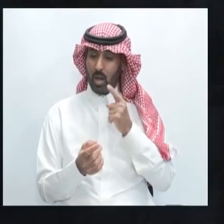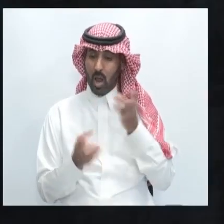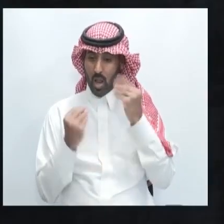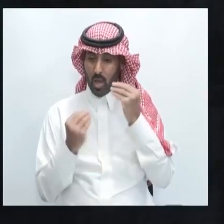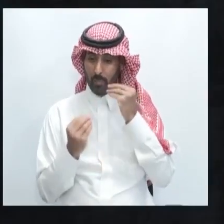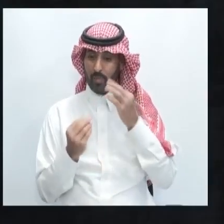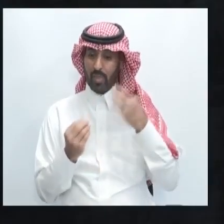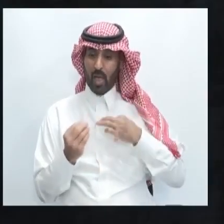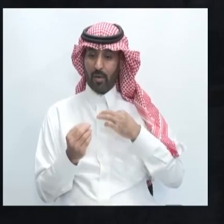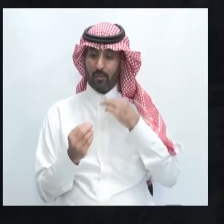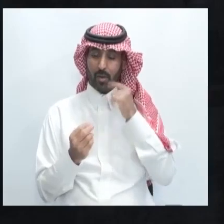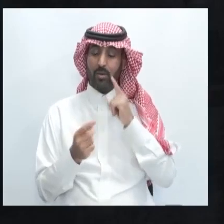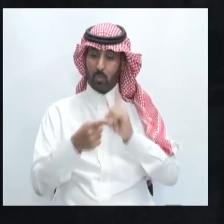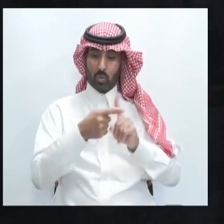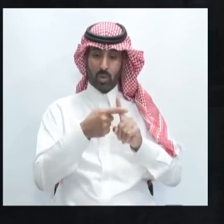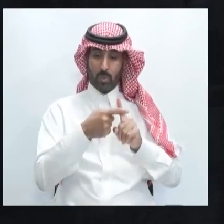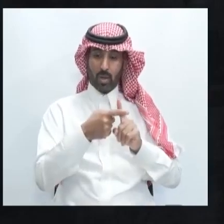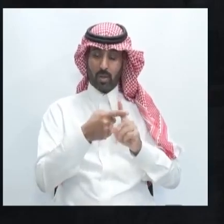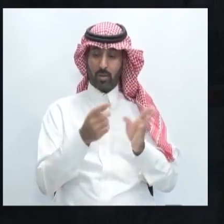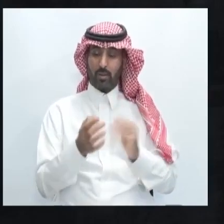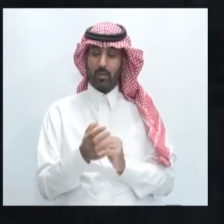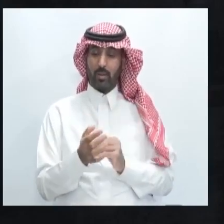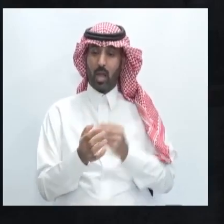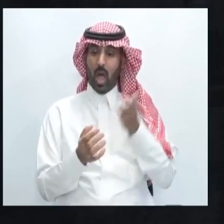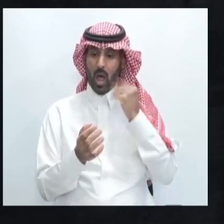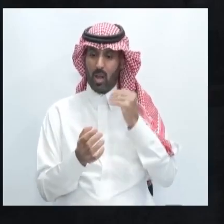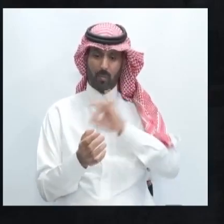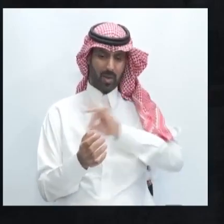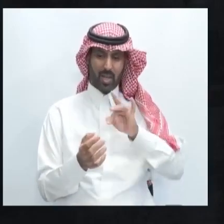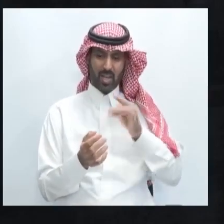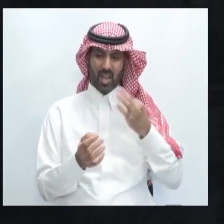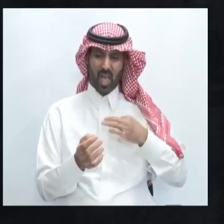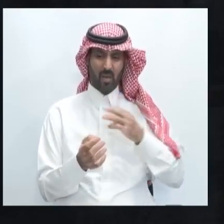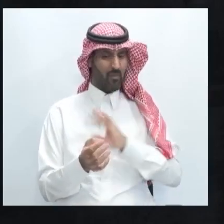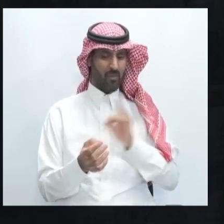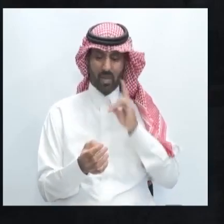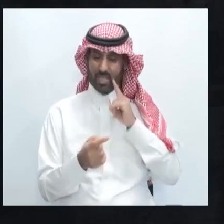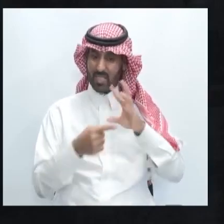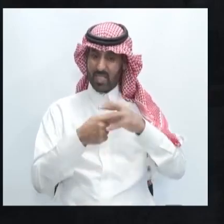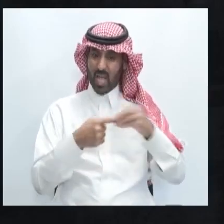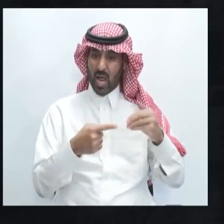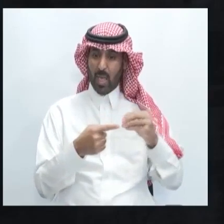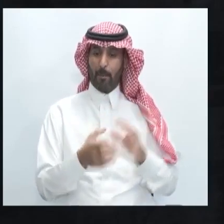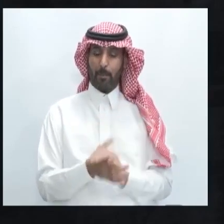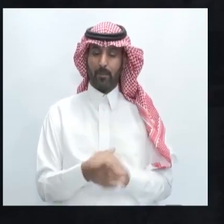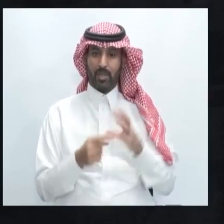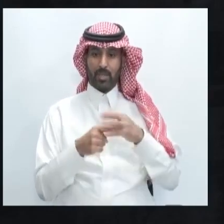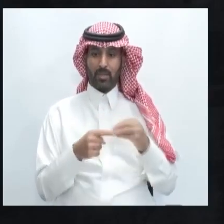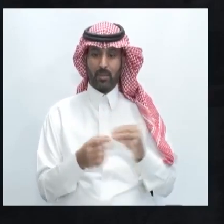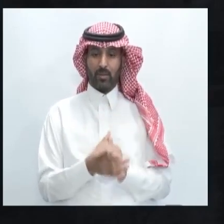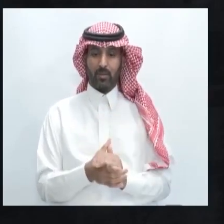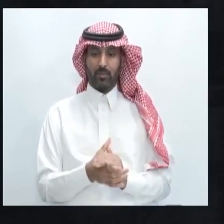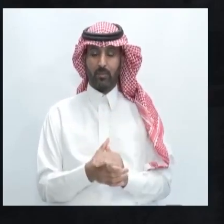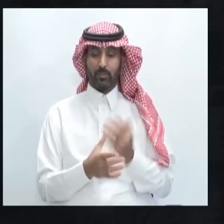العلم غير نافع في القضيه الاولى موجبه والقضيه الثانيه فهي سالبه غير موجبه العلم غير نافع فهذه قضيه غير